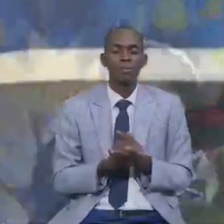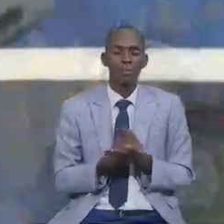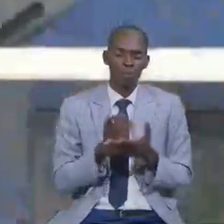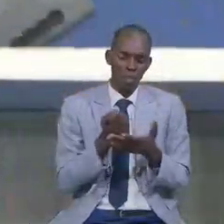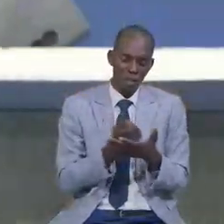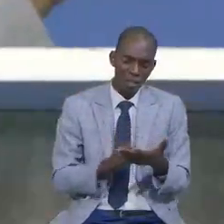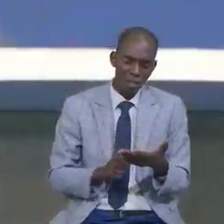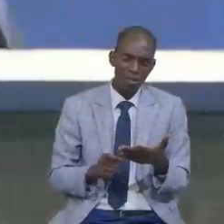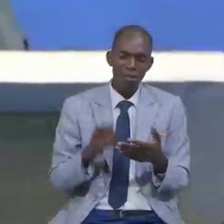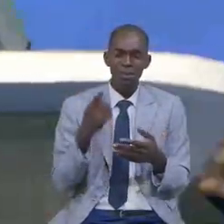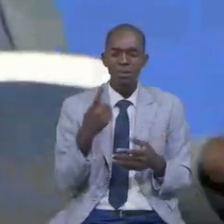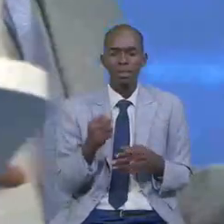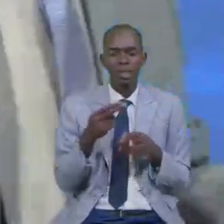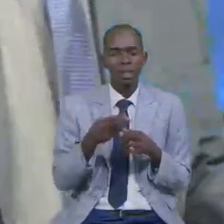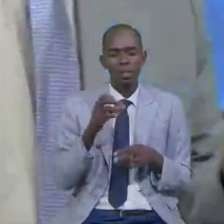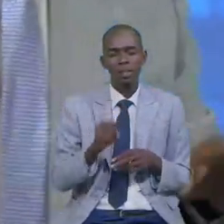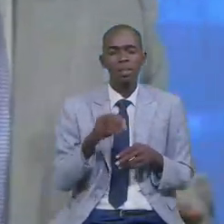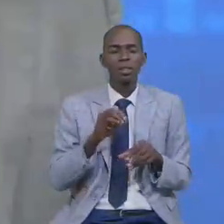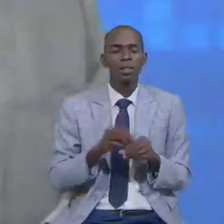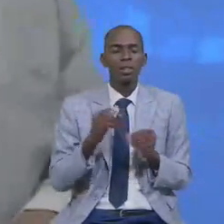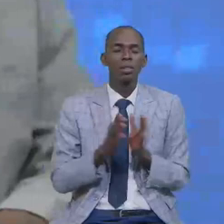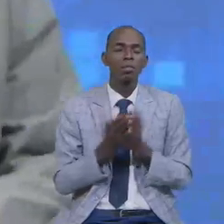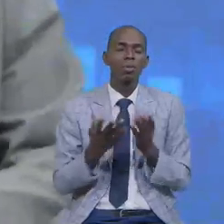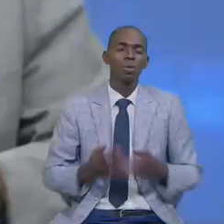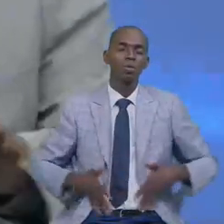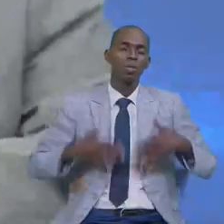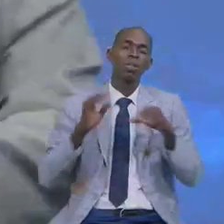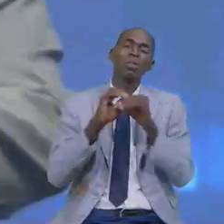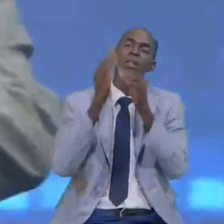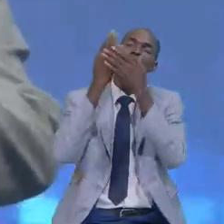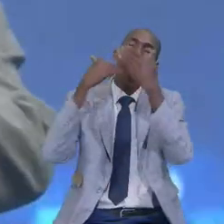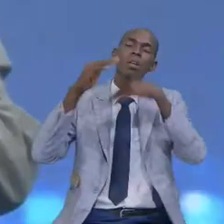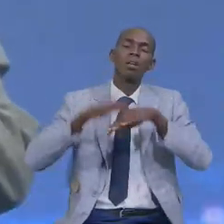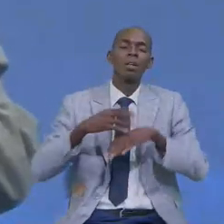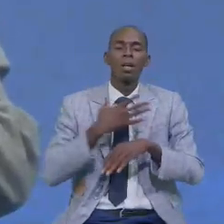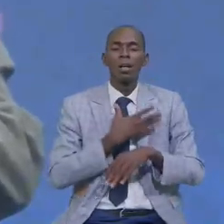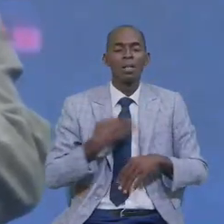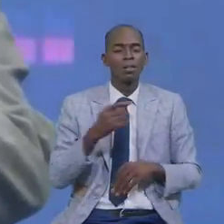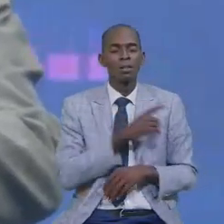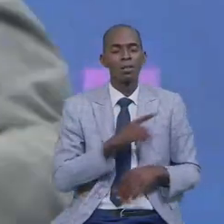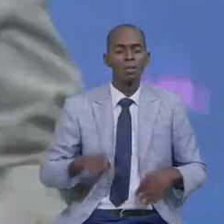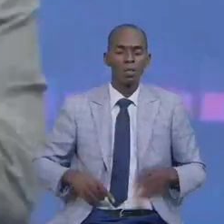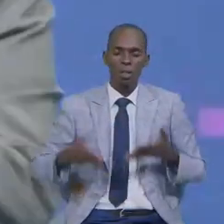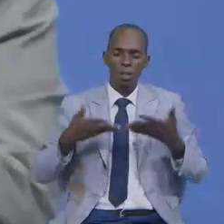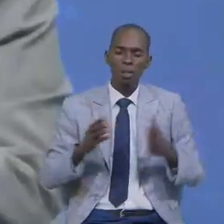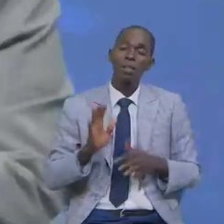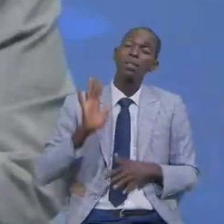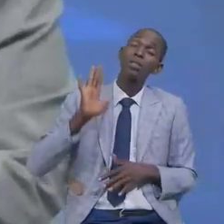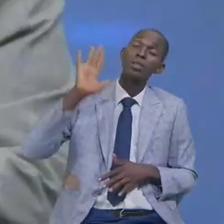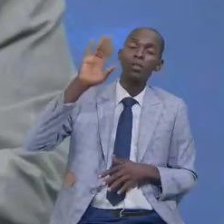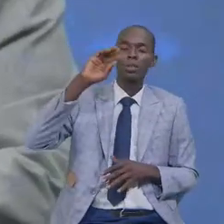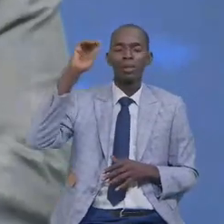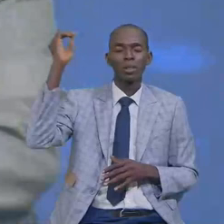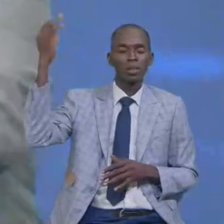Écris leur nom dans le livre de vie au ciel. Seigneur, et que ta grâce vienne